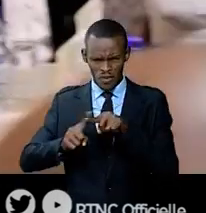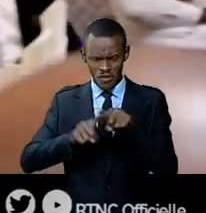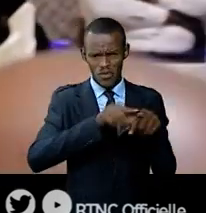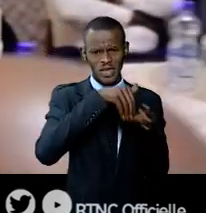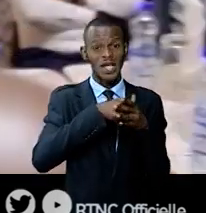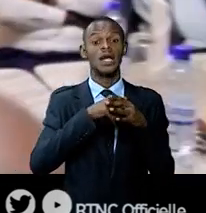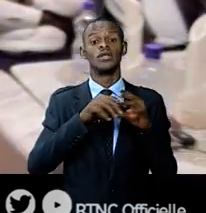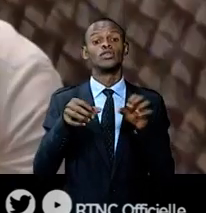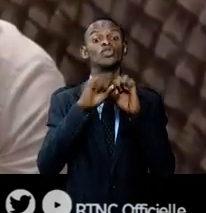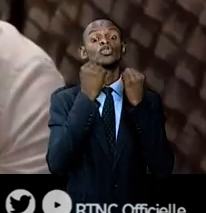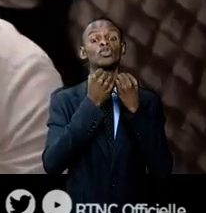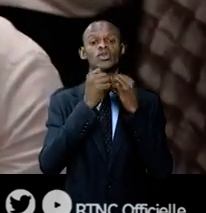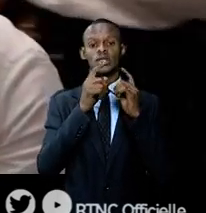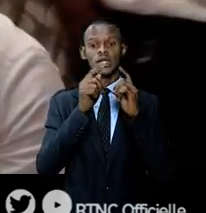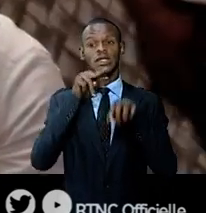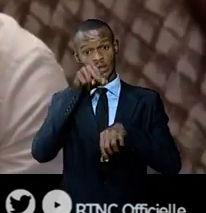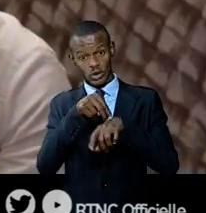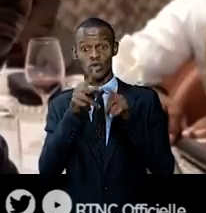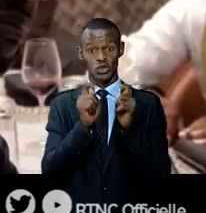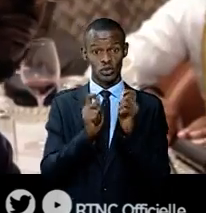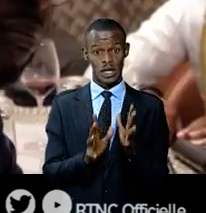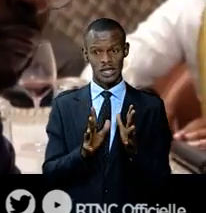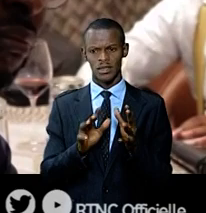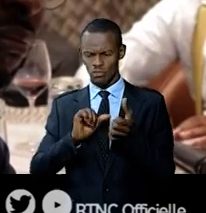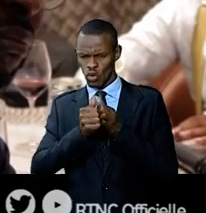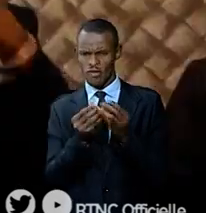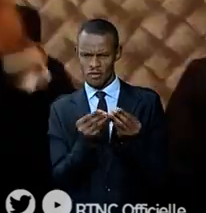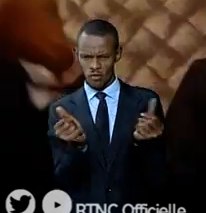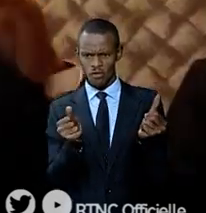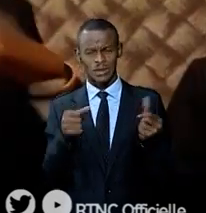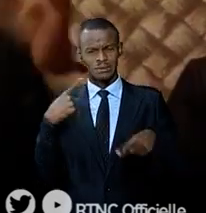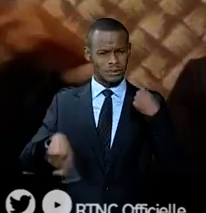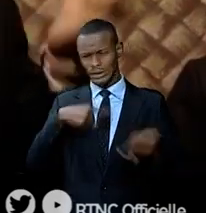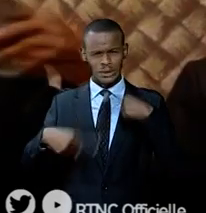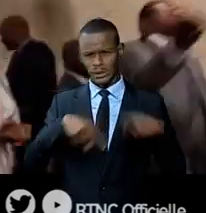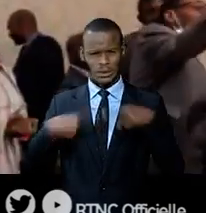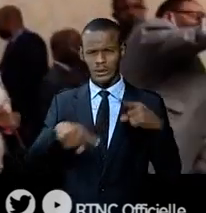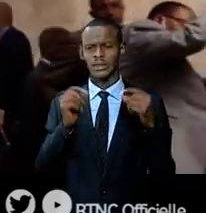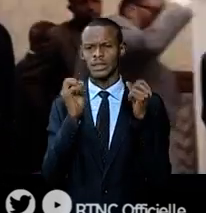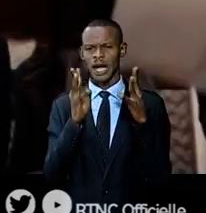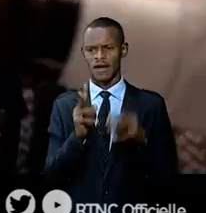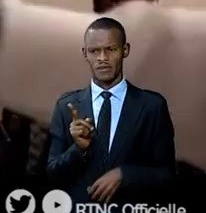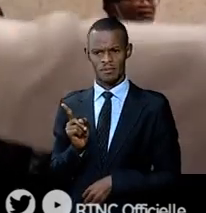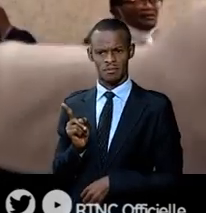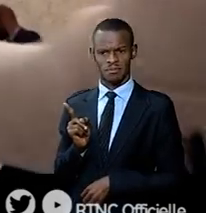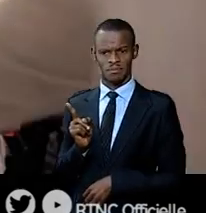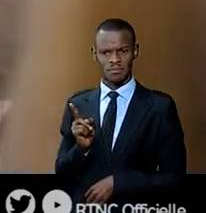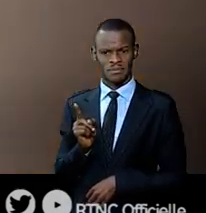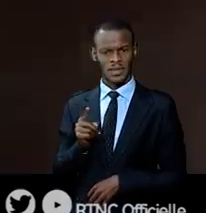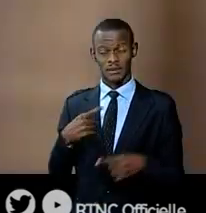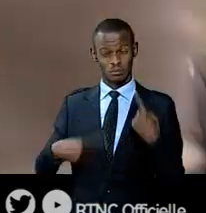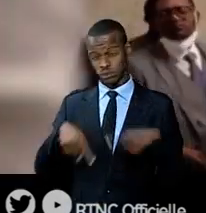convaincu qu'il faut sauver l'enfant UNPC. Après plus de 2 heures de discussion, quelquefois chaude.